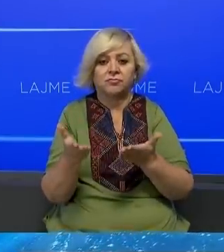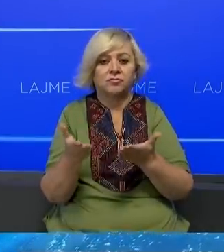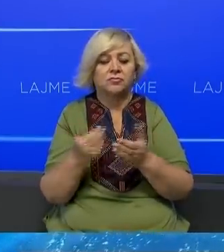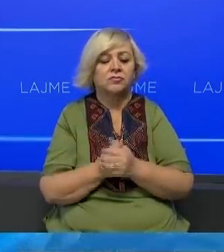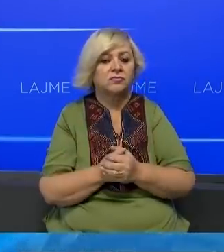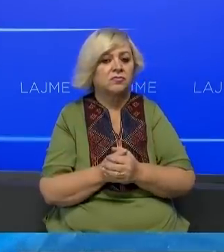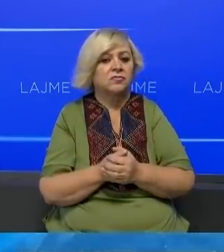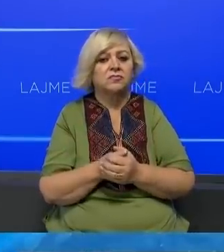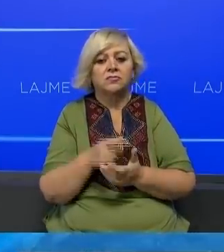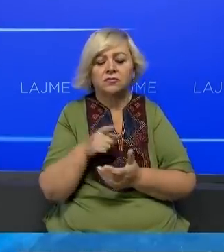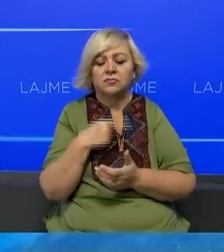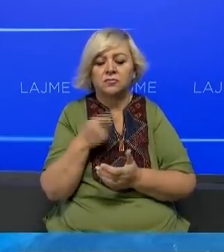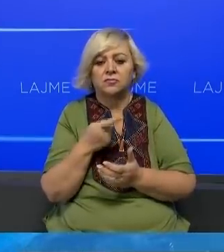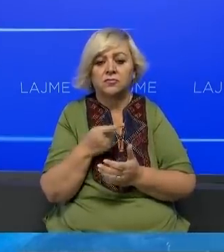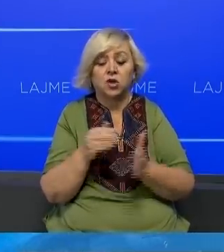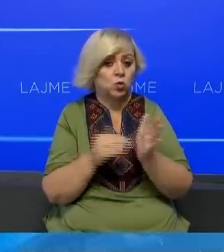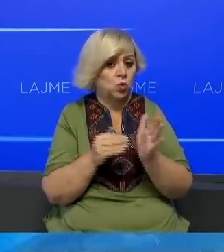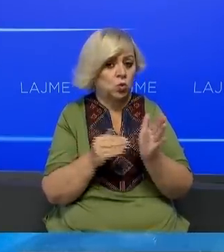Në këtë kontekst